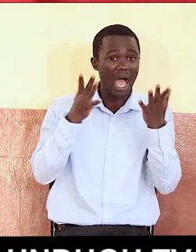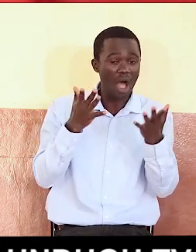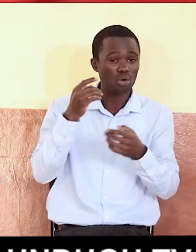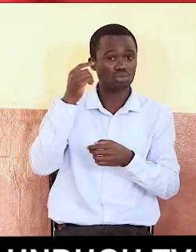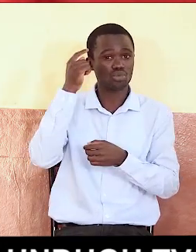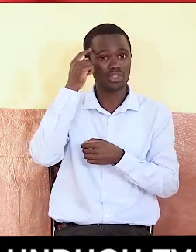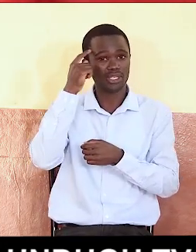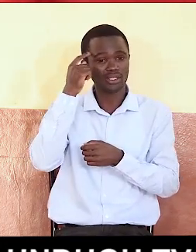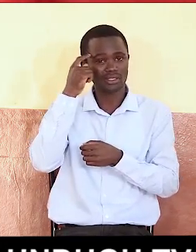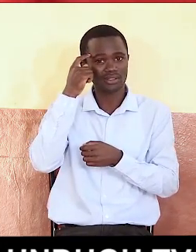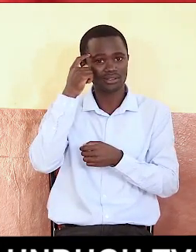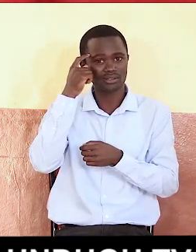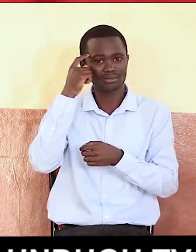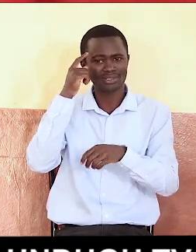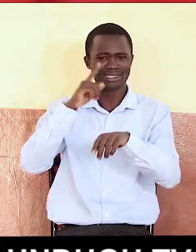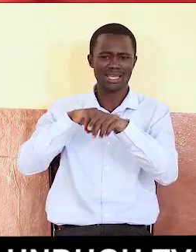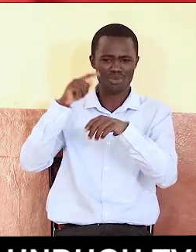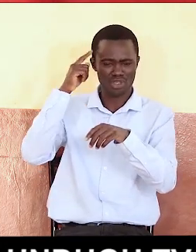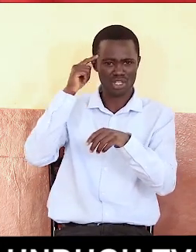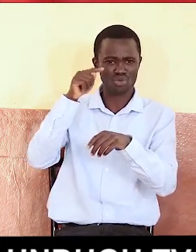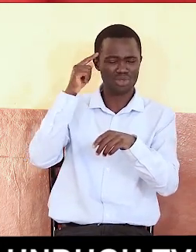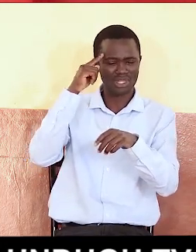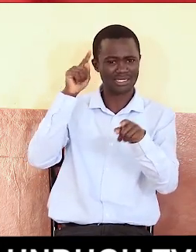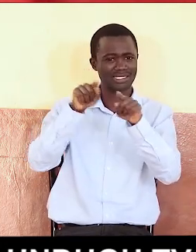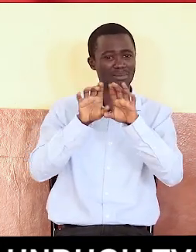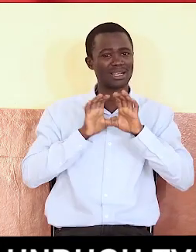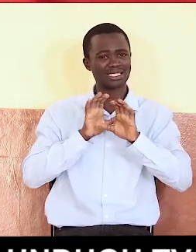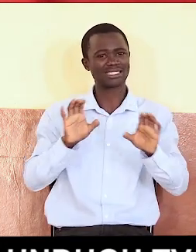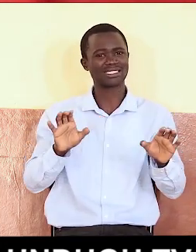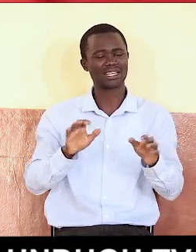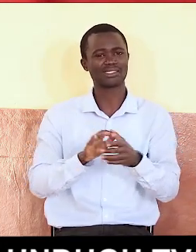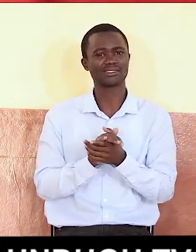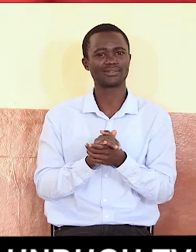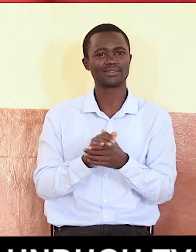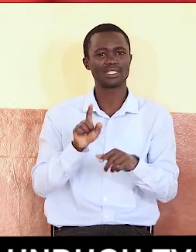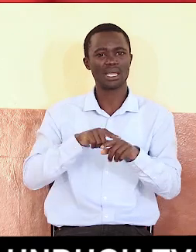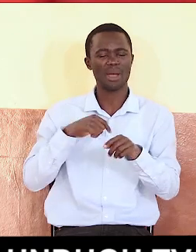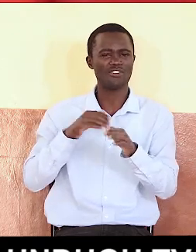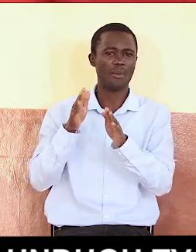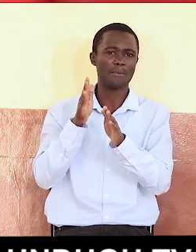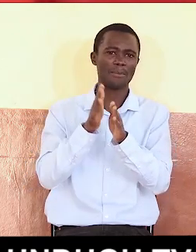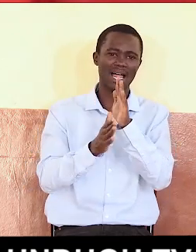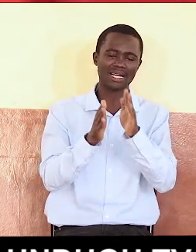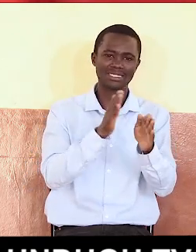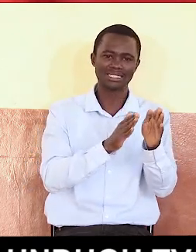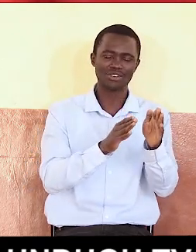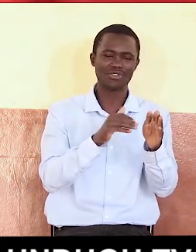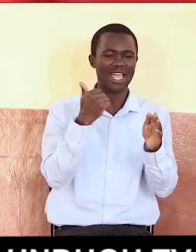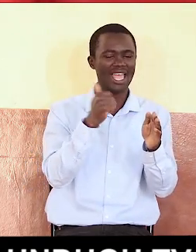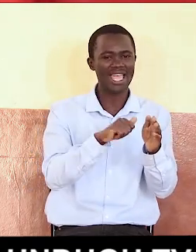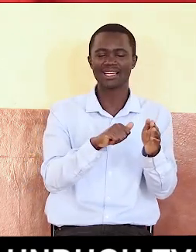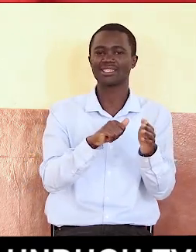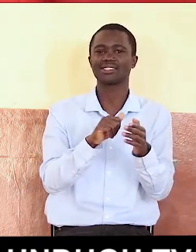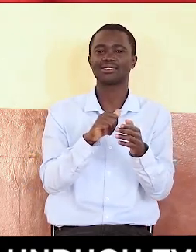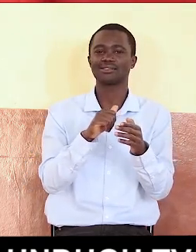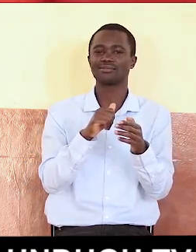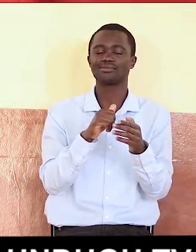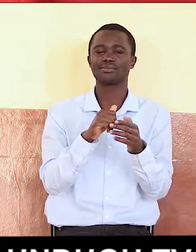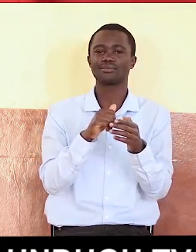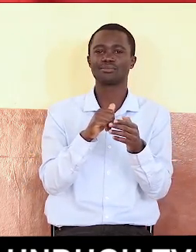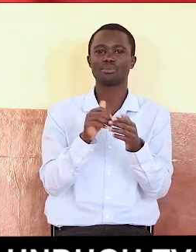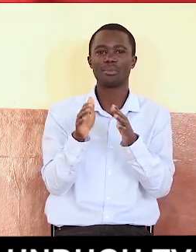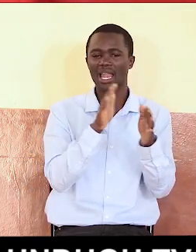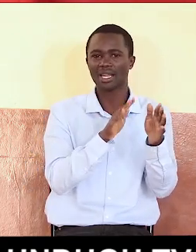unavyofikiria, unafikiri kama Mkristo. Wakati unavyoweka mipango yako ya kila aina, hakika wewe